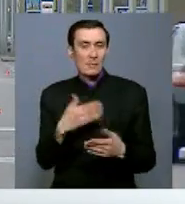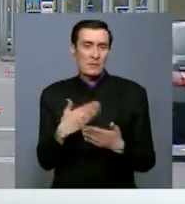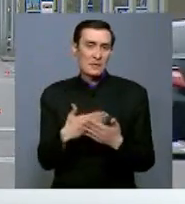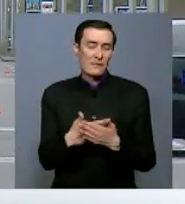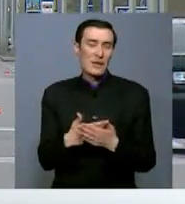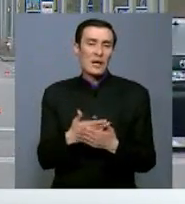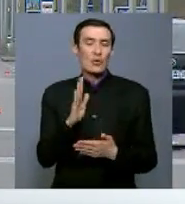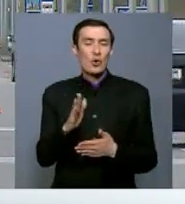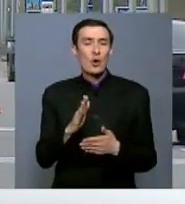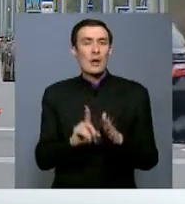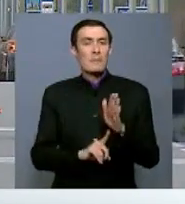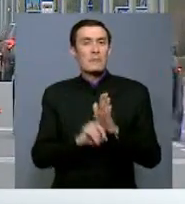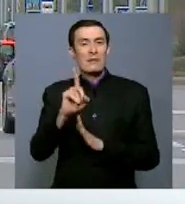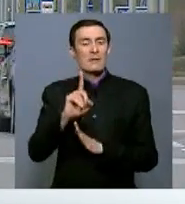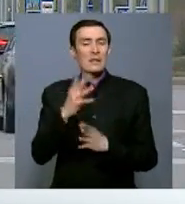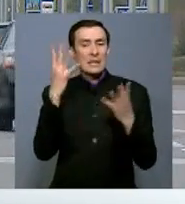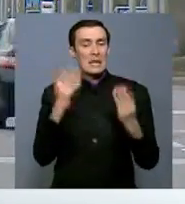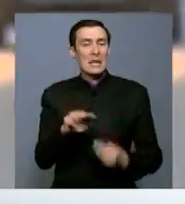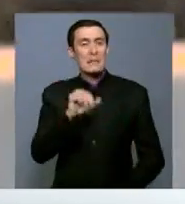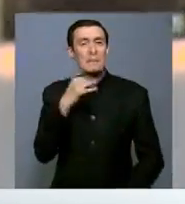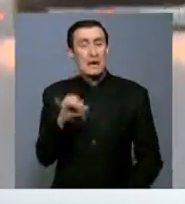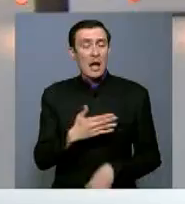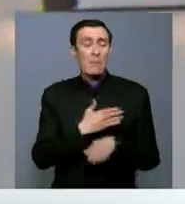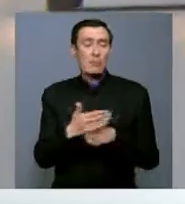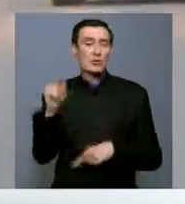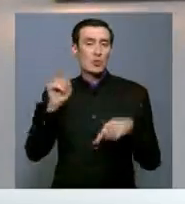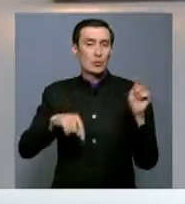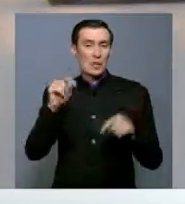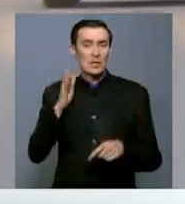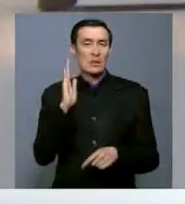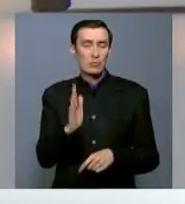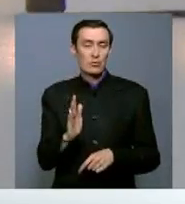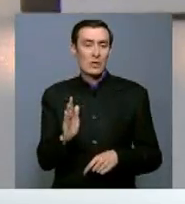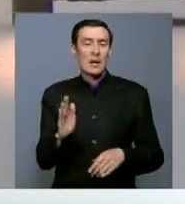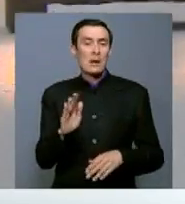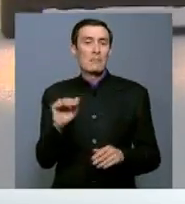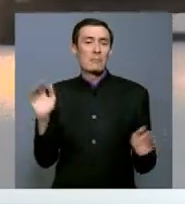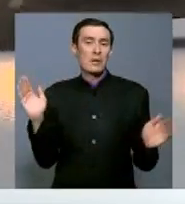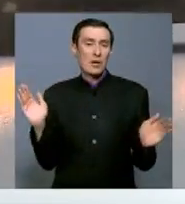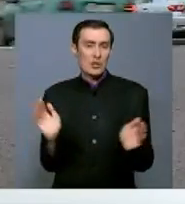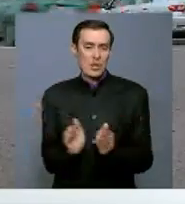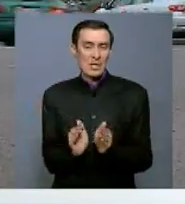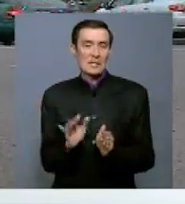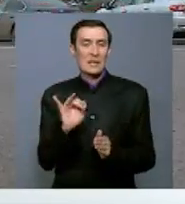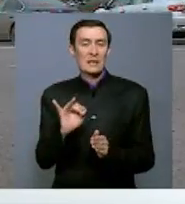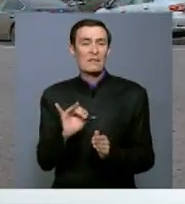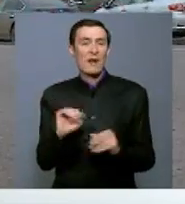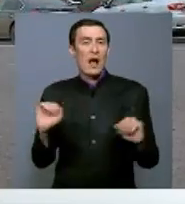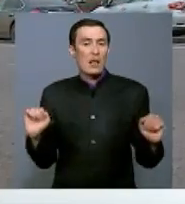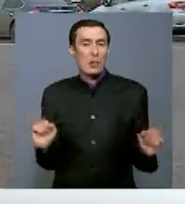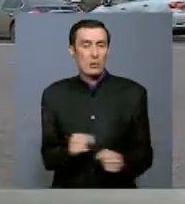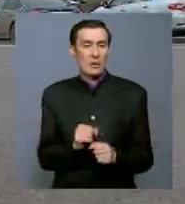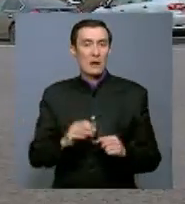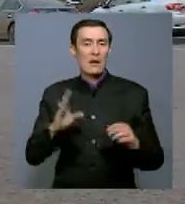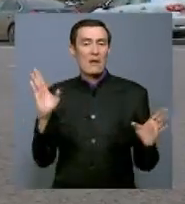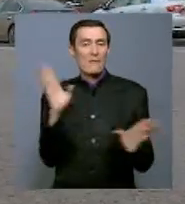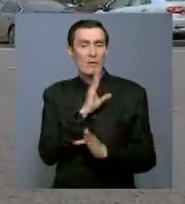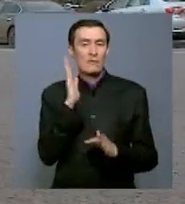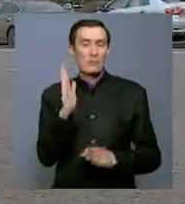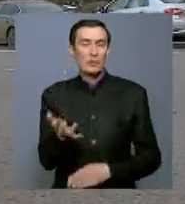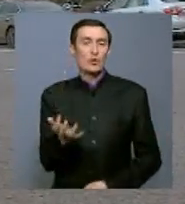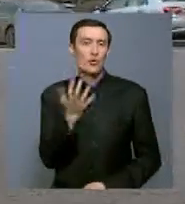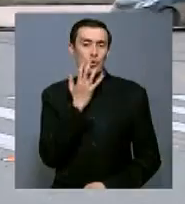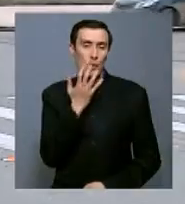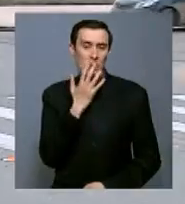метеорологи, продержится до первых дней мая, после чего осадки постепенно начнут прекращаться. И в тыл холодным арктическим фронтам придет